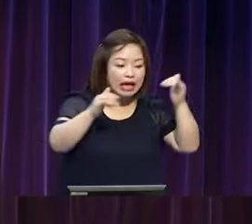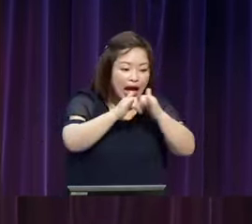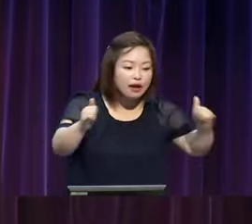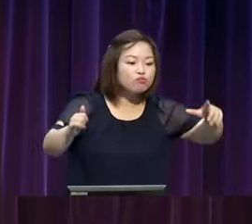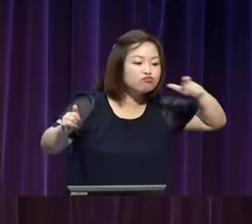생각하는 물이 틀린 거예요. 그러니까 설거지를 할 때요 그 물을 한 번 쓰고 버리는 게 아니에요. 계속 그 물을